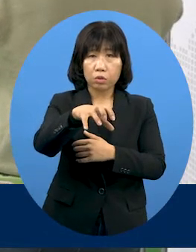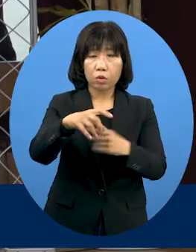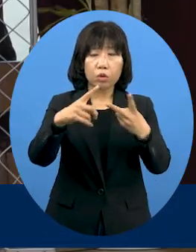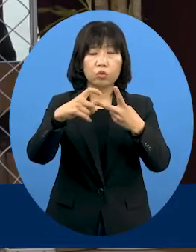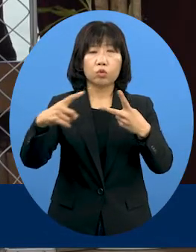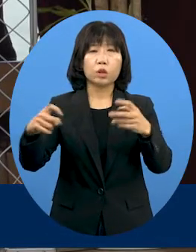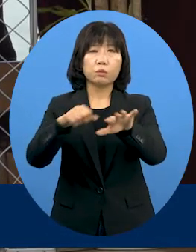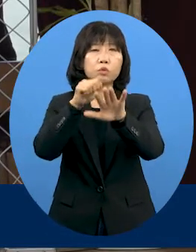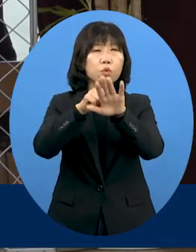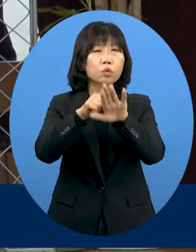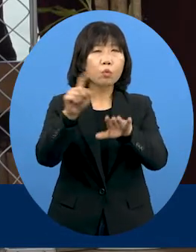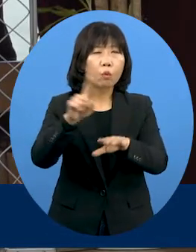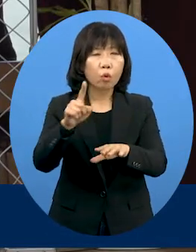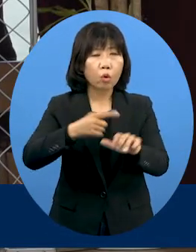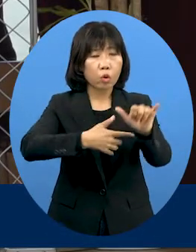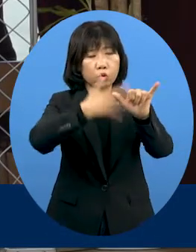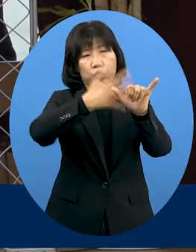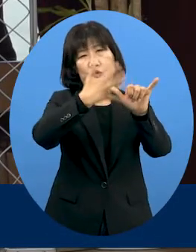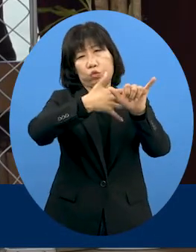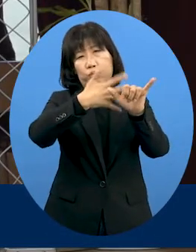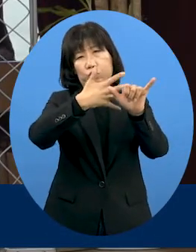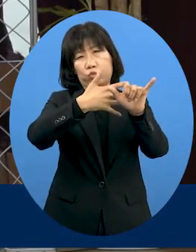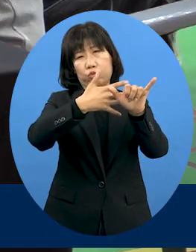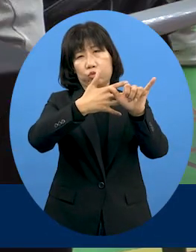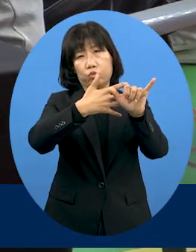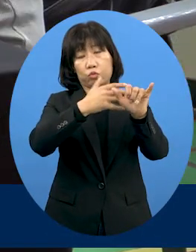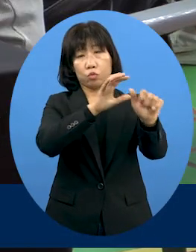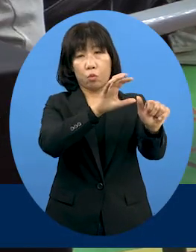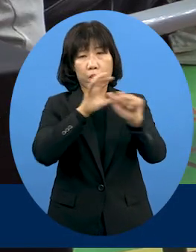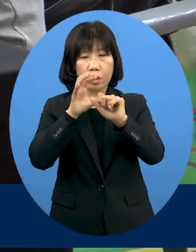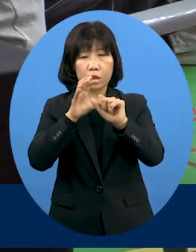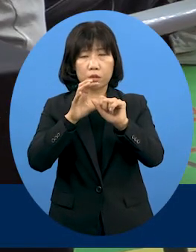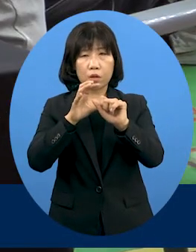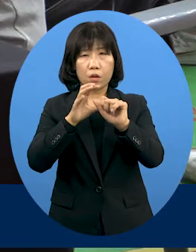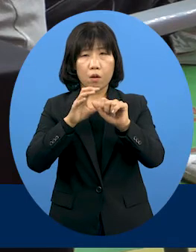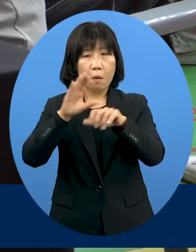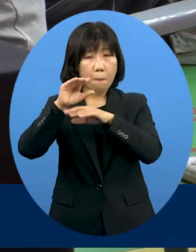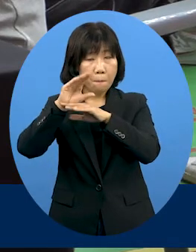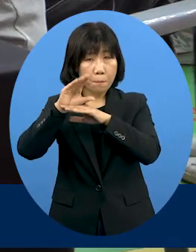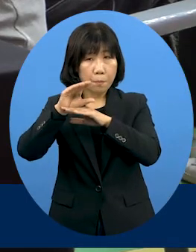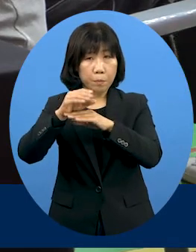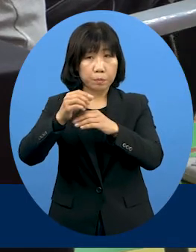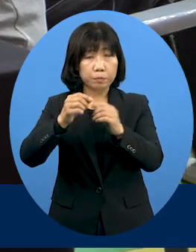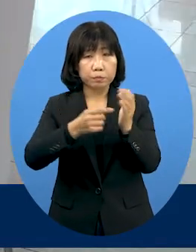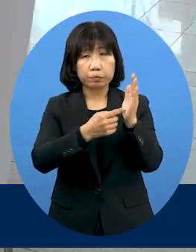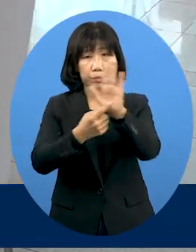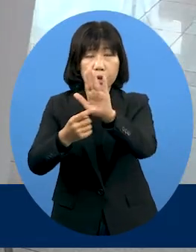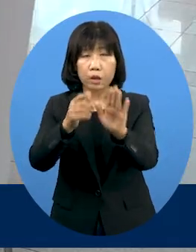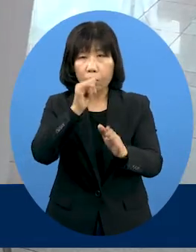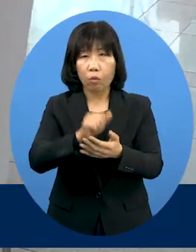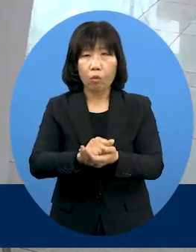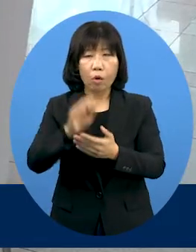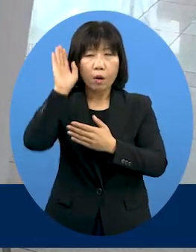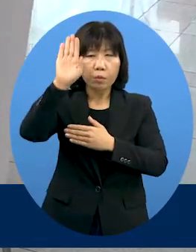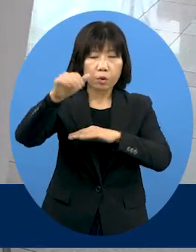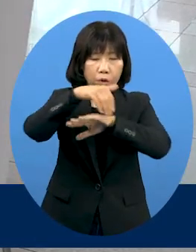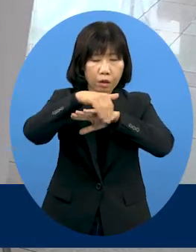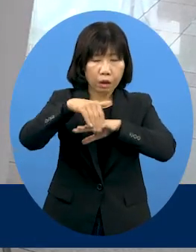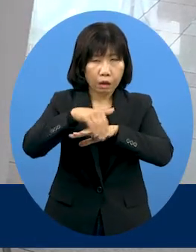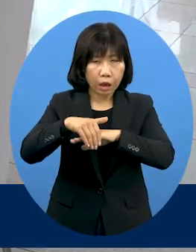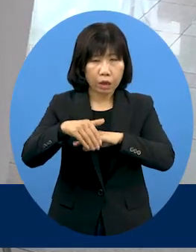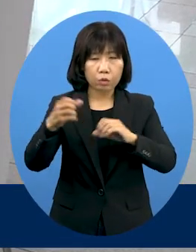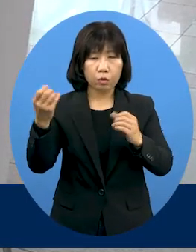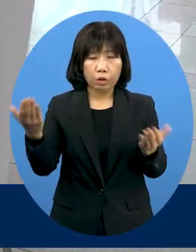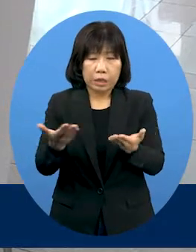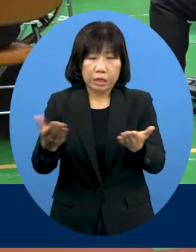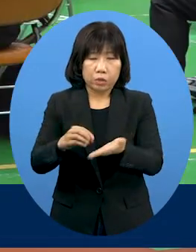진행된 동 청내 톡톡 은 유튜브 생중계를 통해 온 오프라인 동시에 진행됐으며 8일에는 청년들의 미래